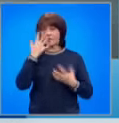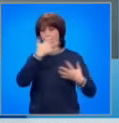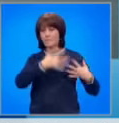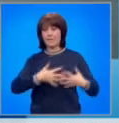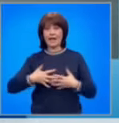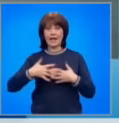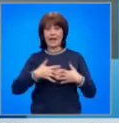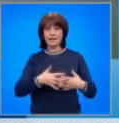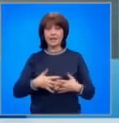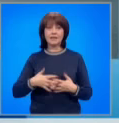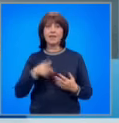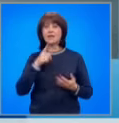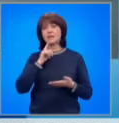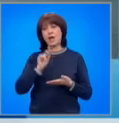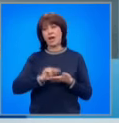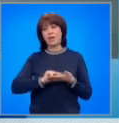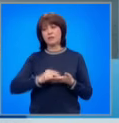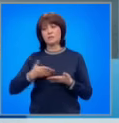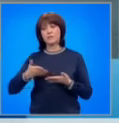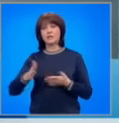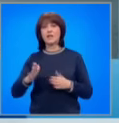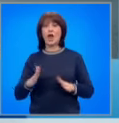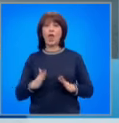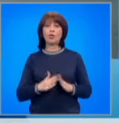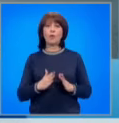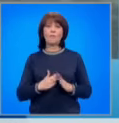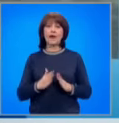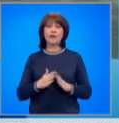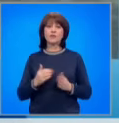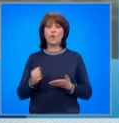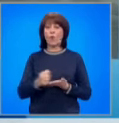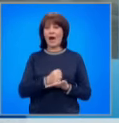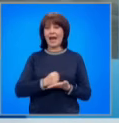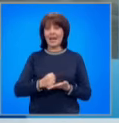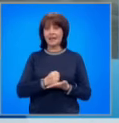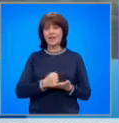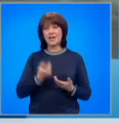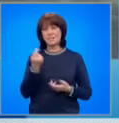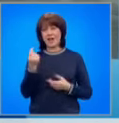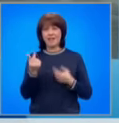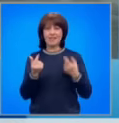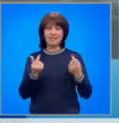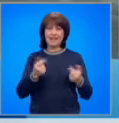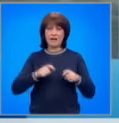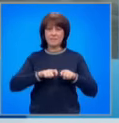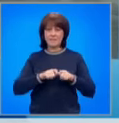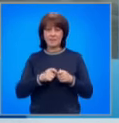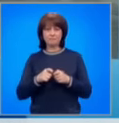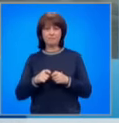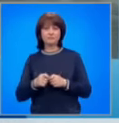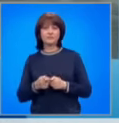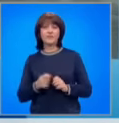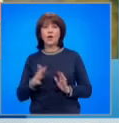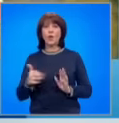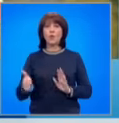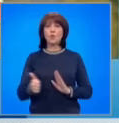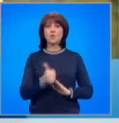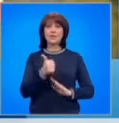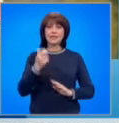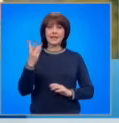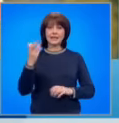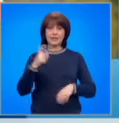болницата в Благоевград и са изписани за домашно лечение, само с леки охлузни травми са две момичета. Иначе инцидентът стана около 16.30